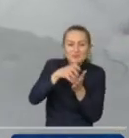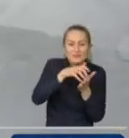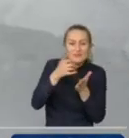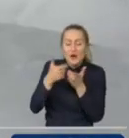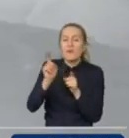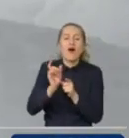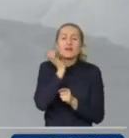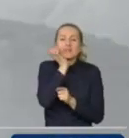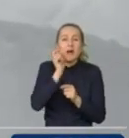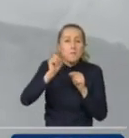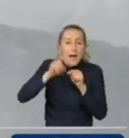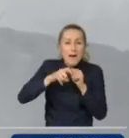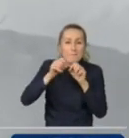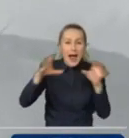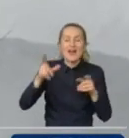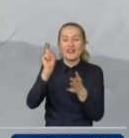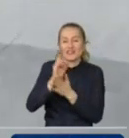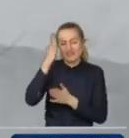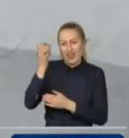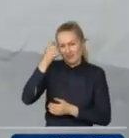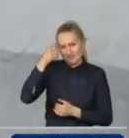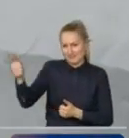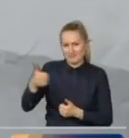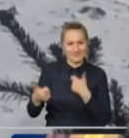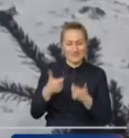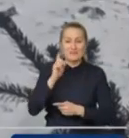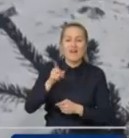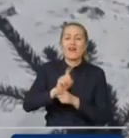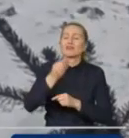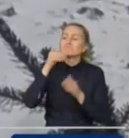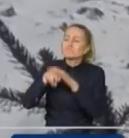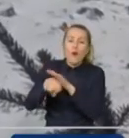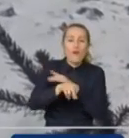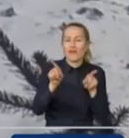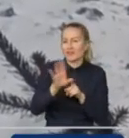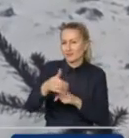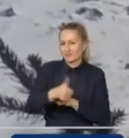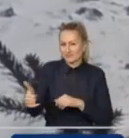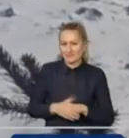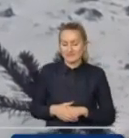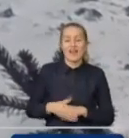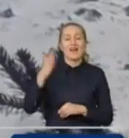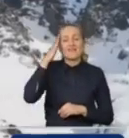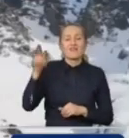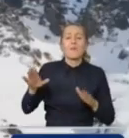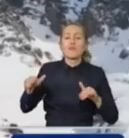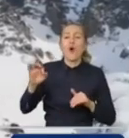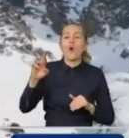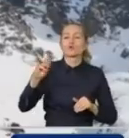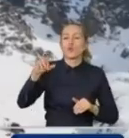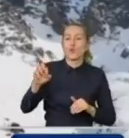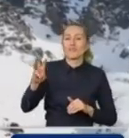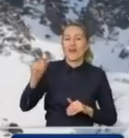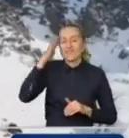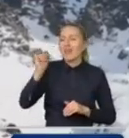rozbijania orzechów też jest im nieobca. A i spiżarnie mają niejedną w zapasie. I choć orzechówki doskonale wiedzą, jak wysępić smakołyki